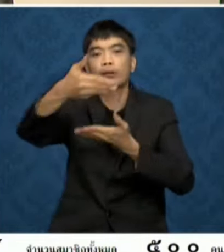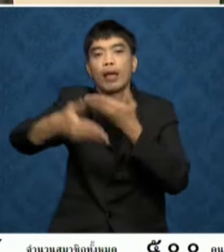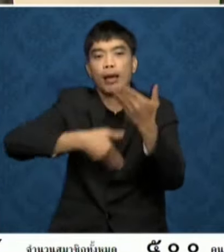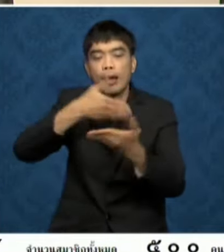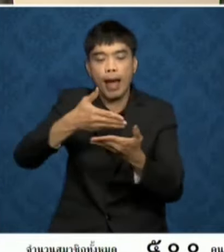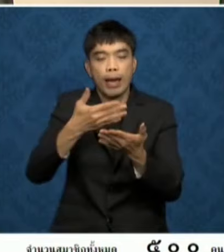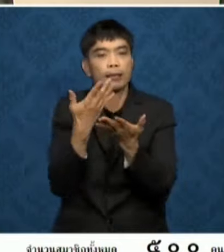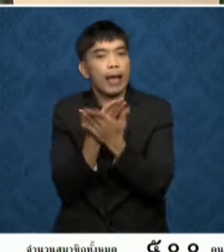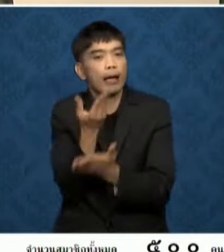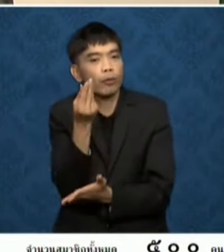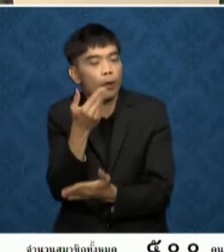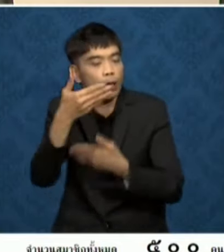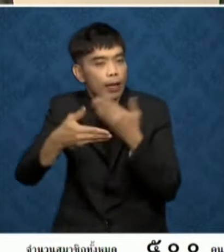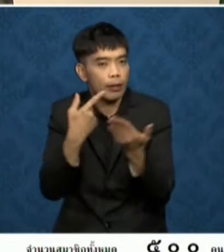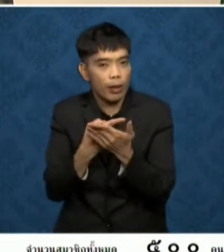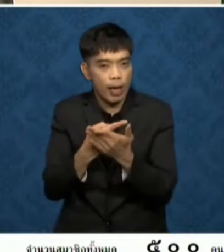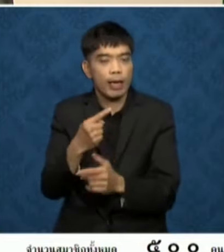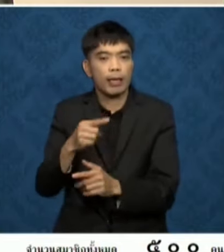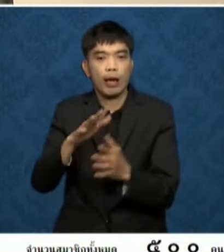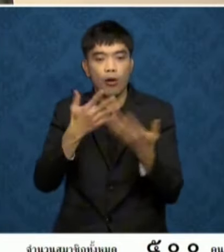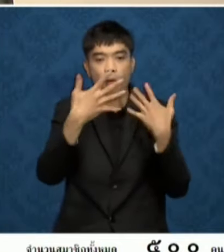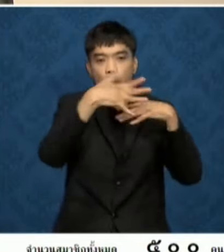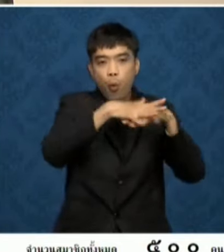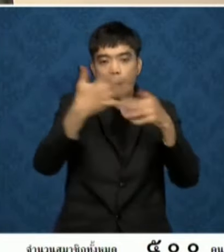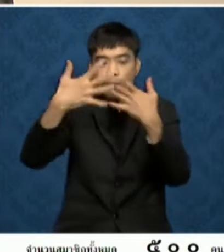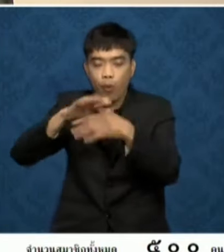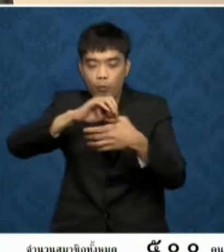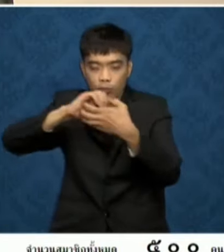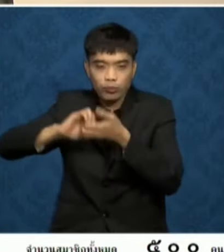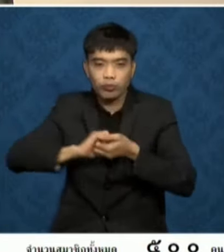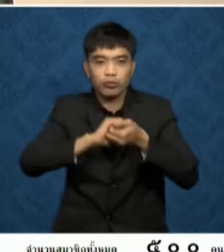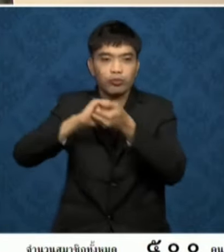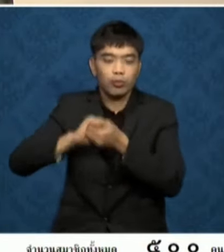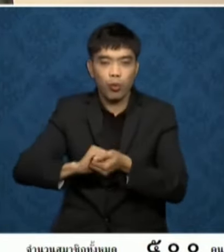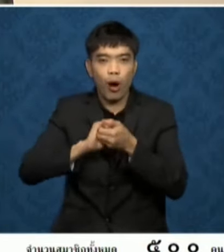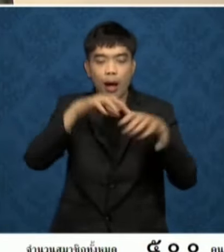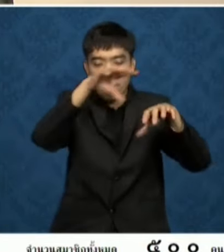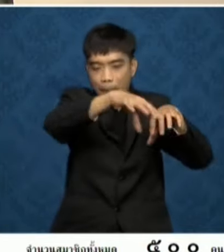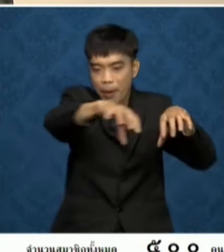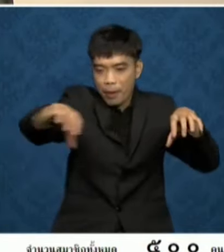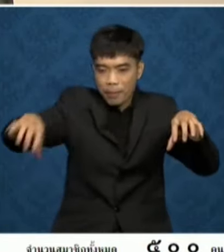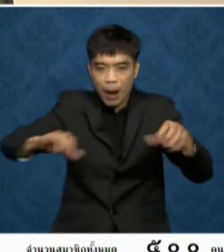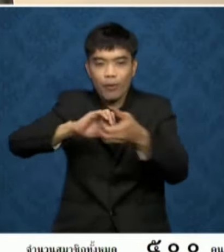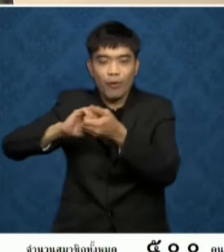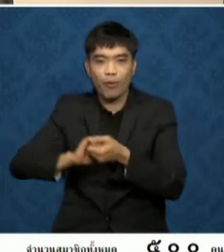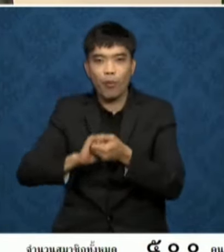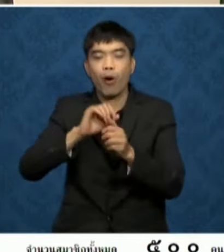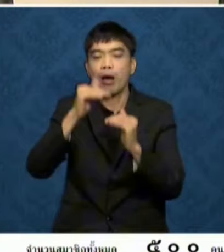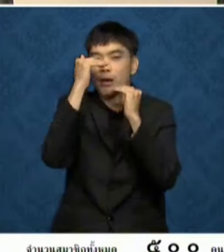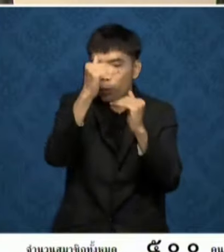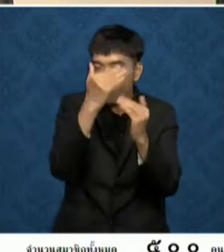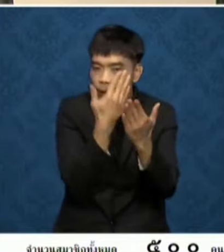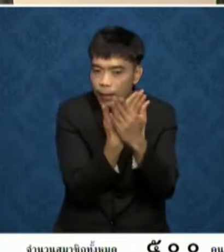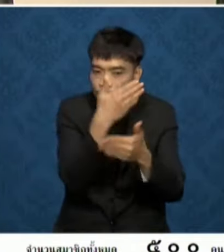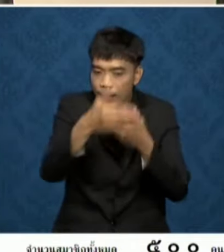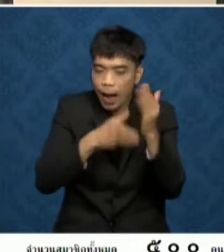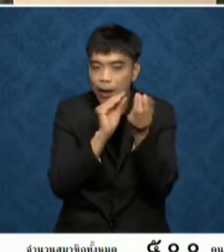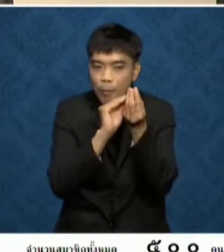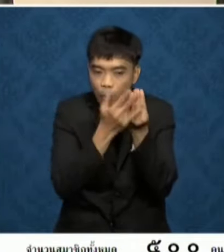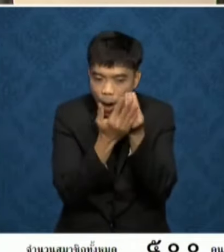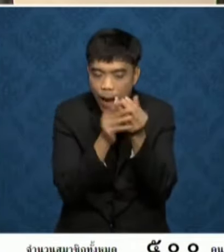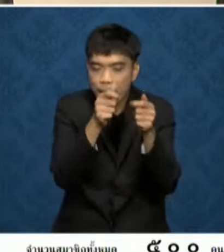ล้วก็ยังได้ร่วมกับหน่วยงานที่เกี่ยวข้องทุกภาคส่วนนะคะกำหนดมาตรการบริหารจัดการผลไม้ปี2567ตลอดหัวโซ่ประทานตั้งแต่ต้น